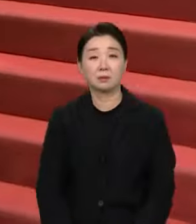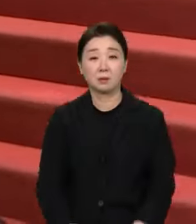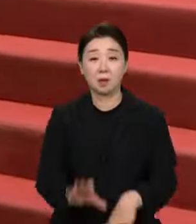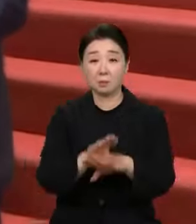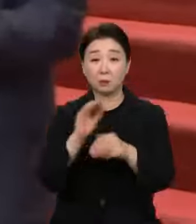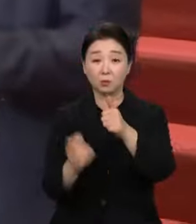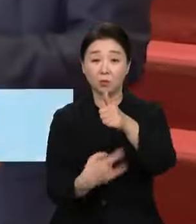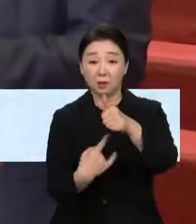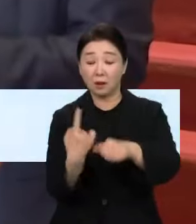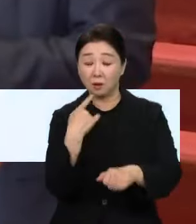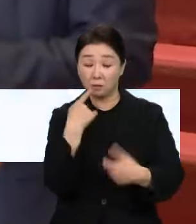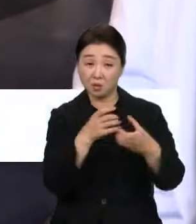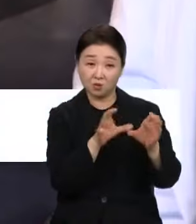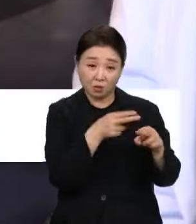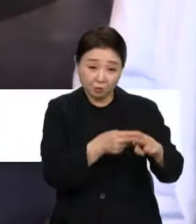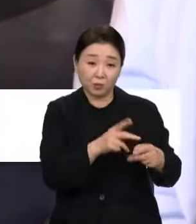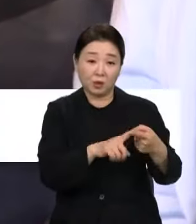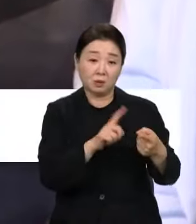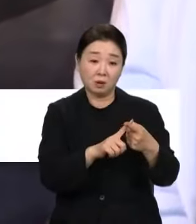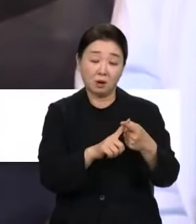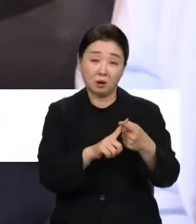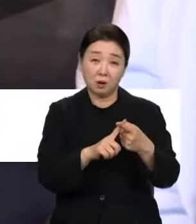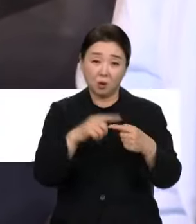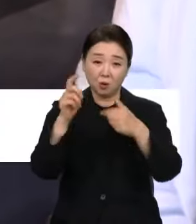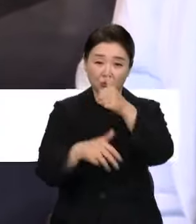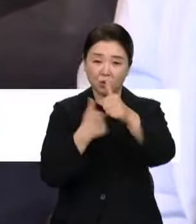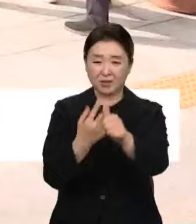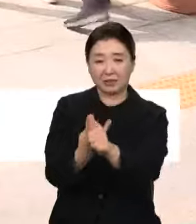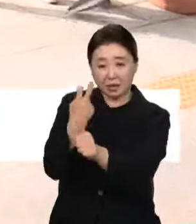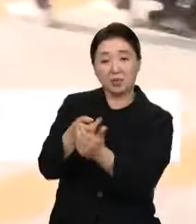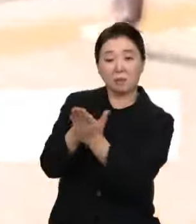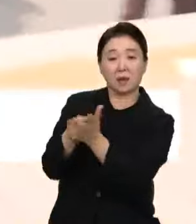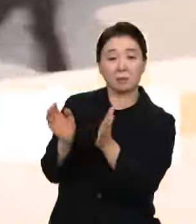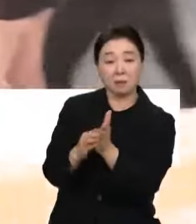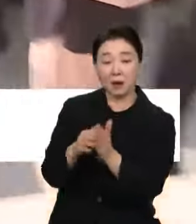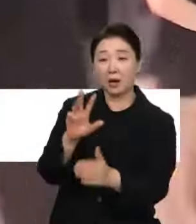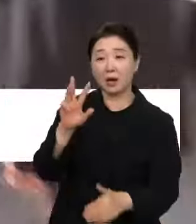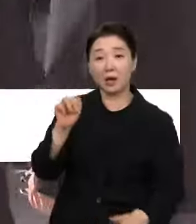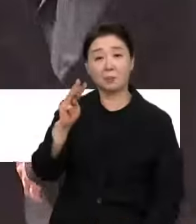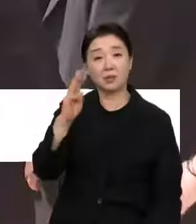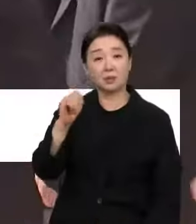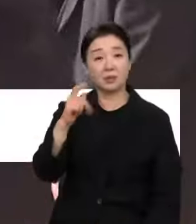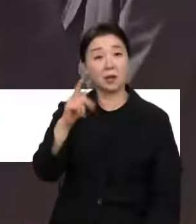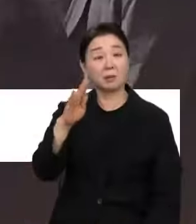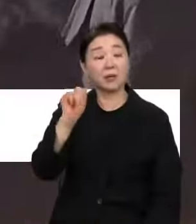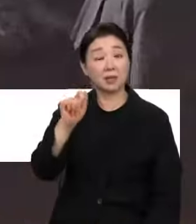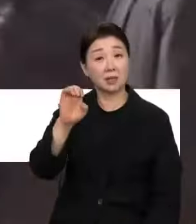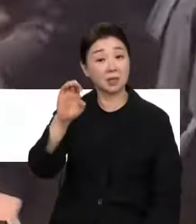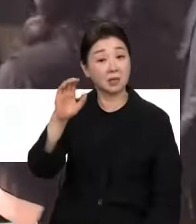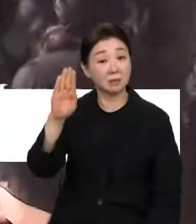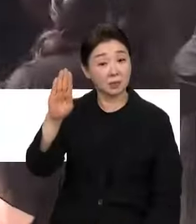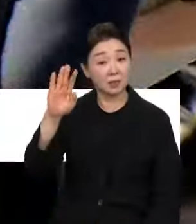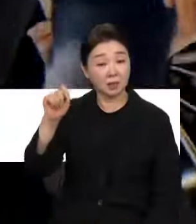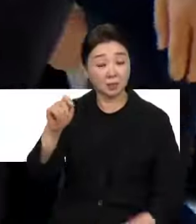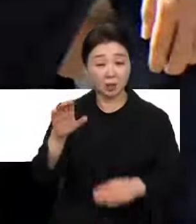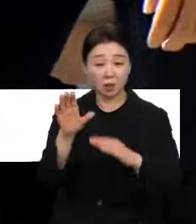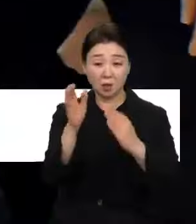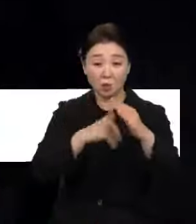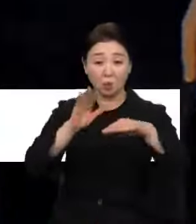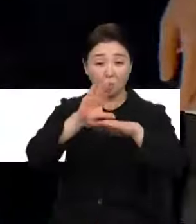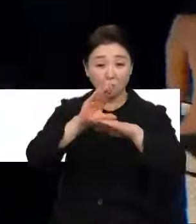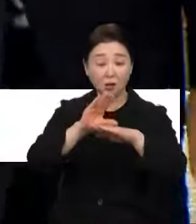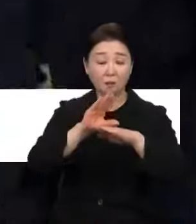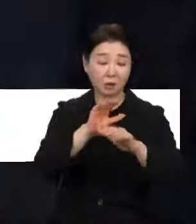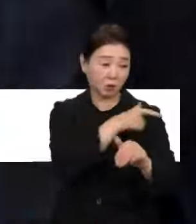방통위가 어제 민주당 주도의 위원장 탄핵안 발의를 한 직후 MBC와 KBS, EBS 등 공영방송 이사진